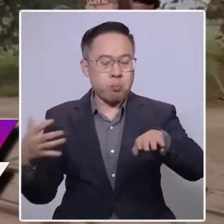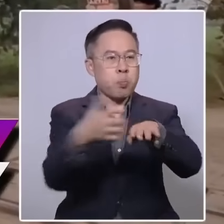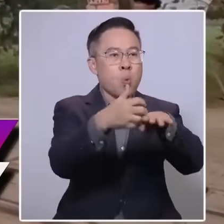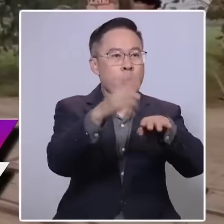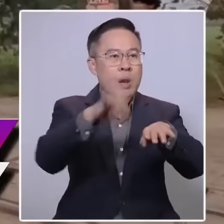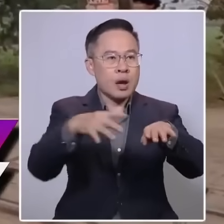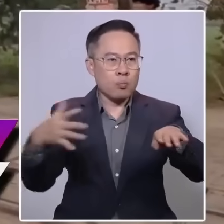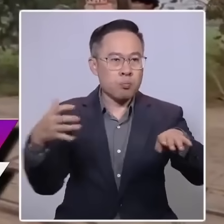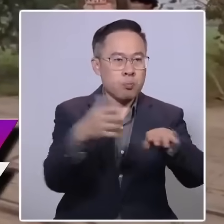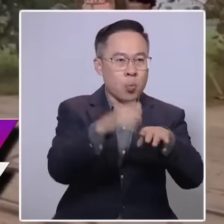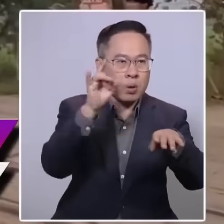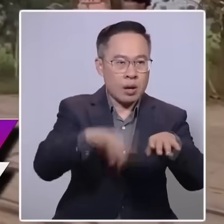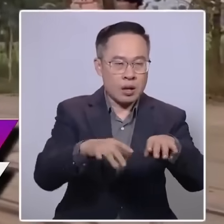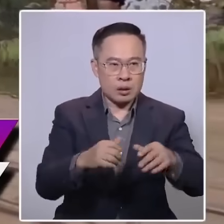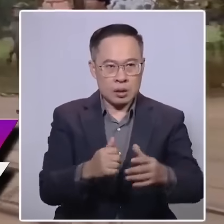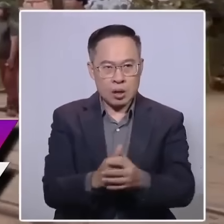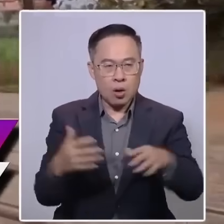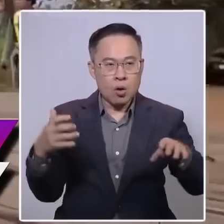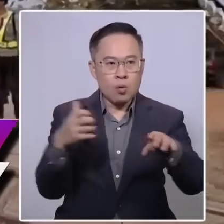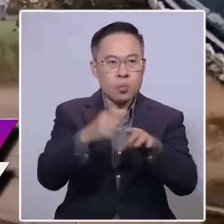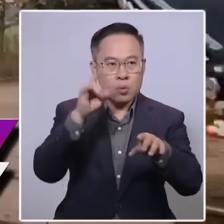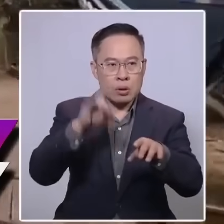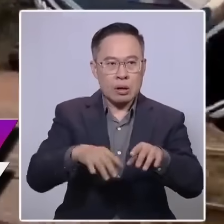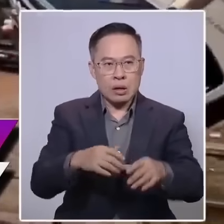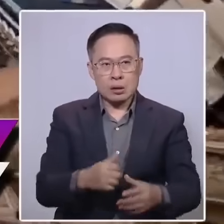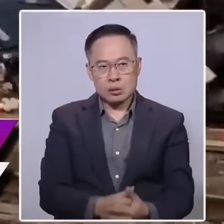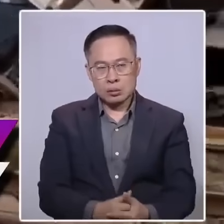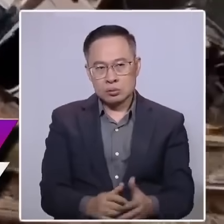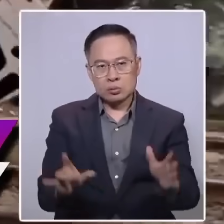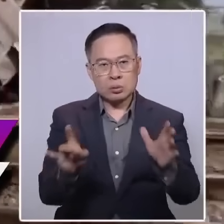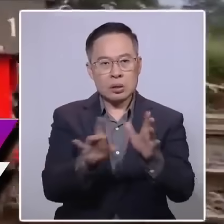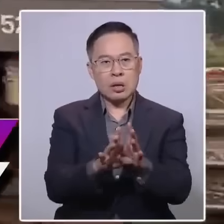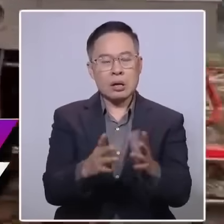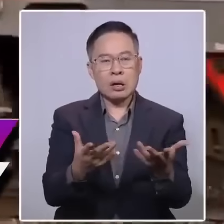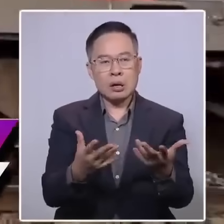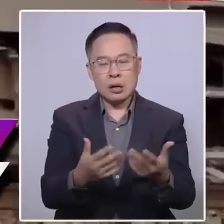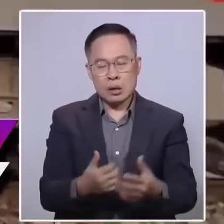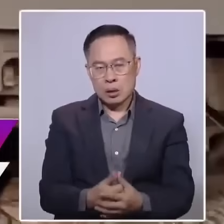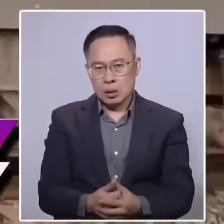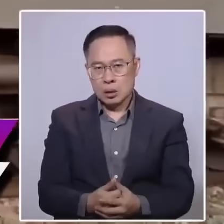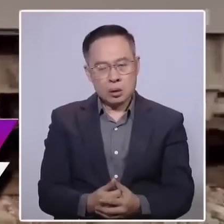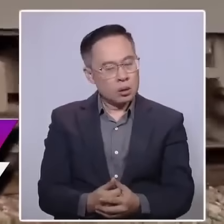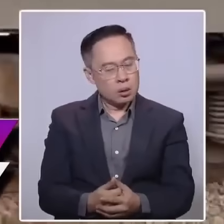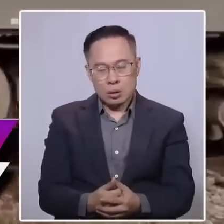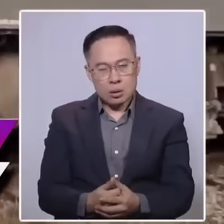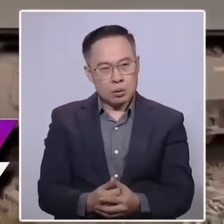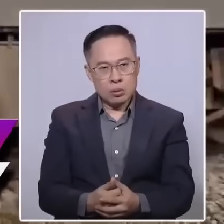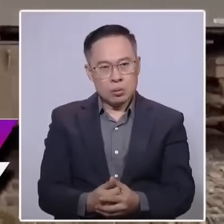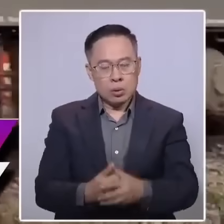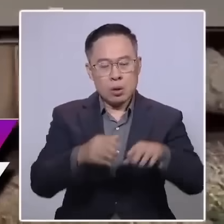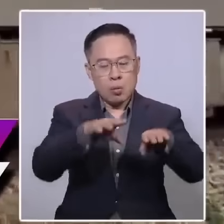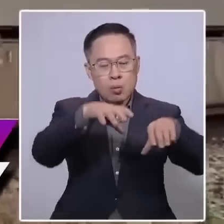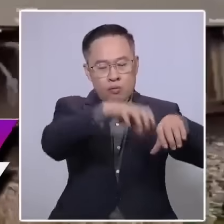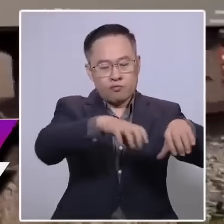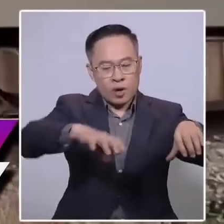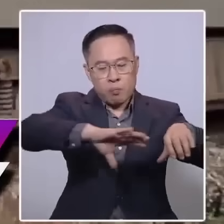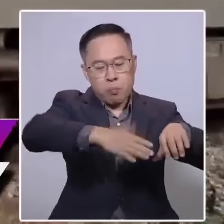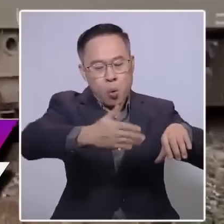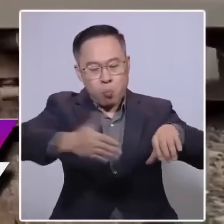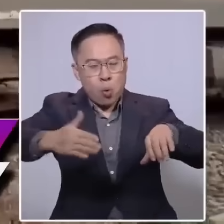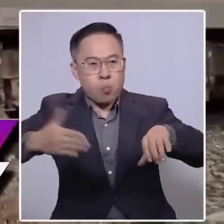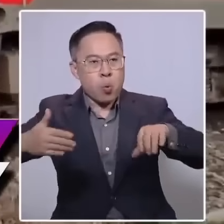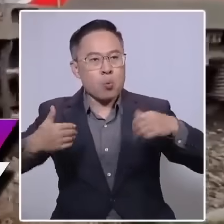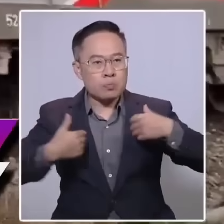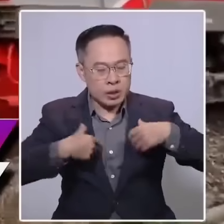างได้รับความเสียหายนะคะแล้วก็กีดขวางทางเดินรถจนไม่สามารถที่จะเคลื่อนขบวนต่อไปได้ด้วยค่ะ โอ้โหน่ากลัวน่าก